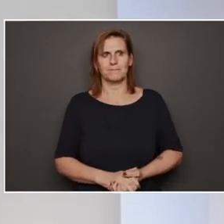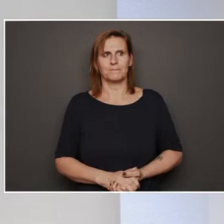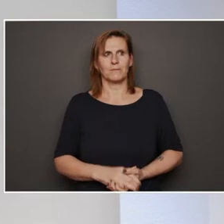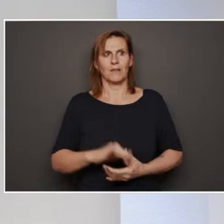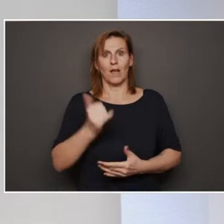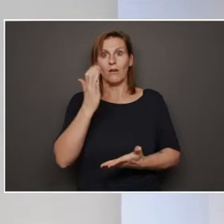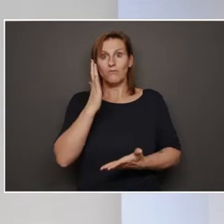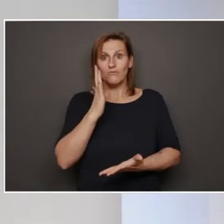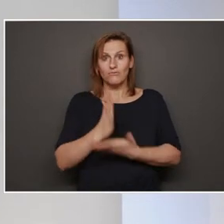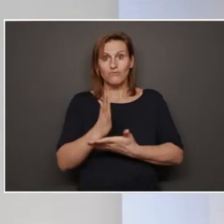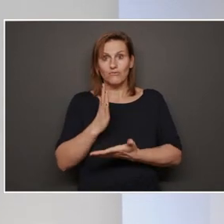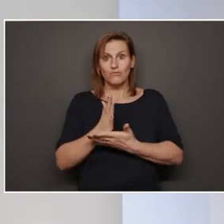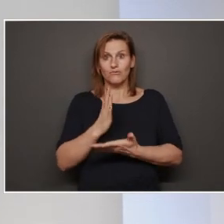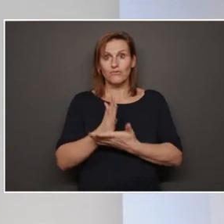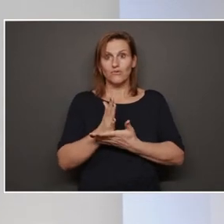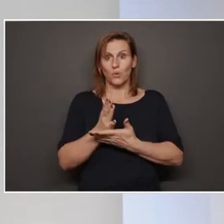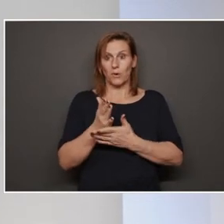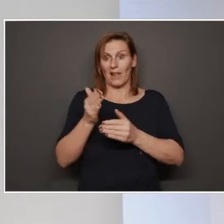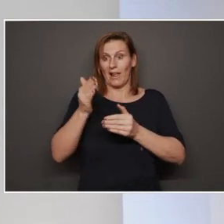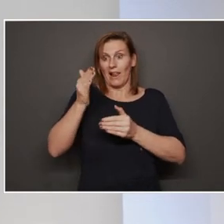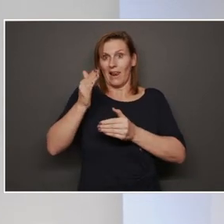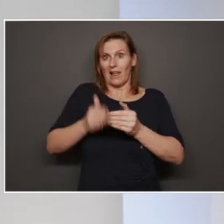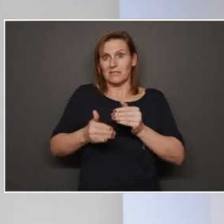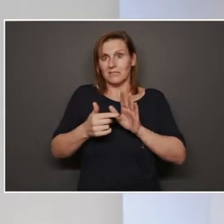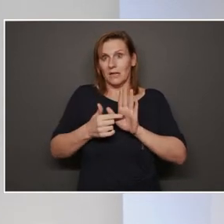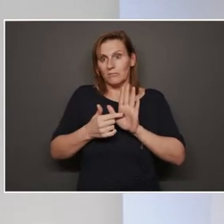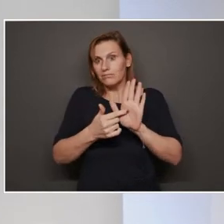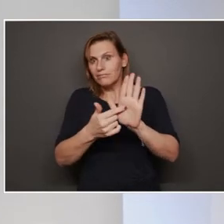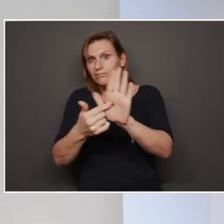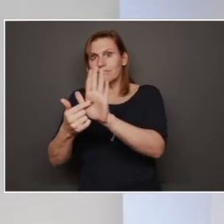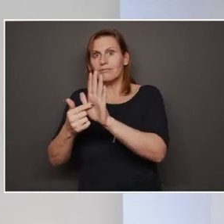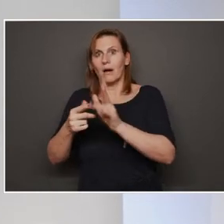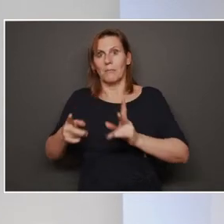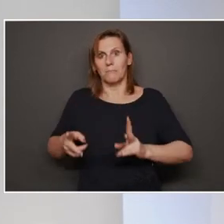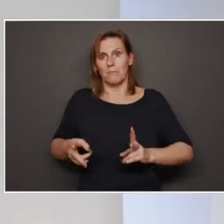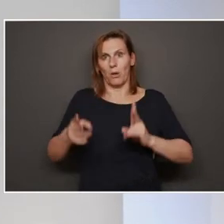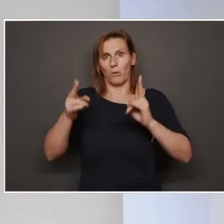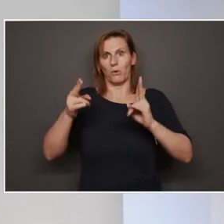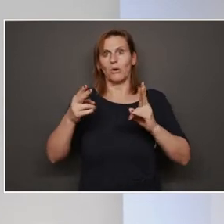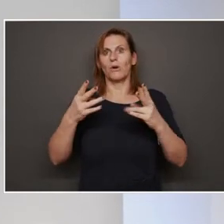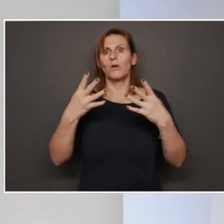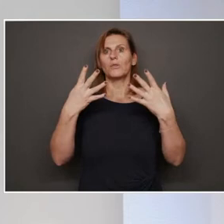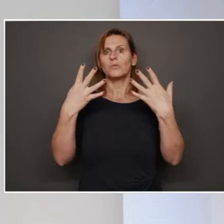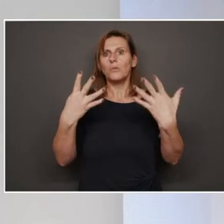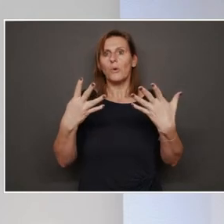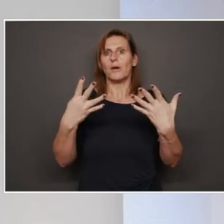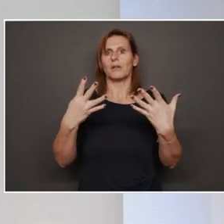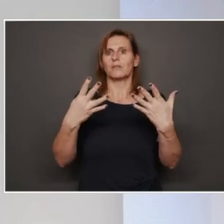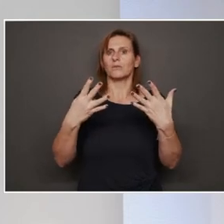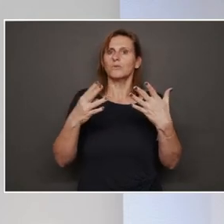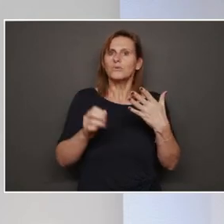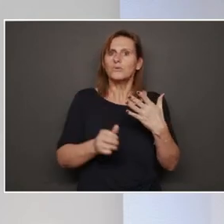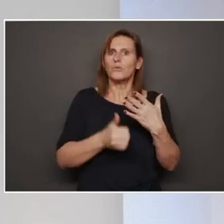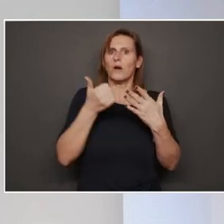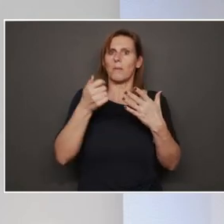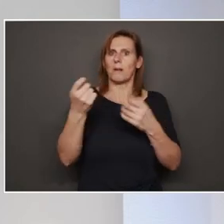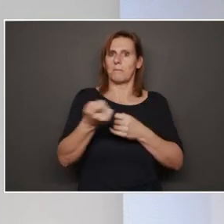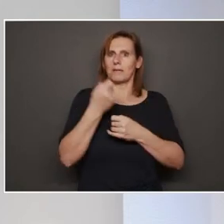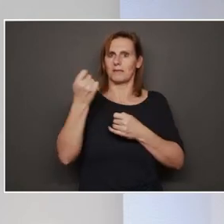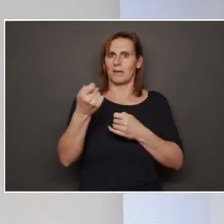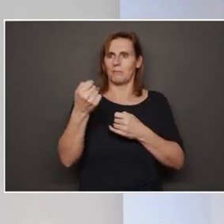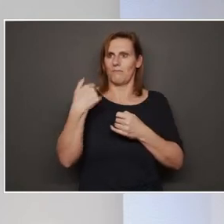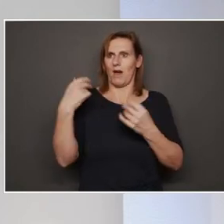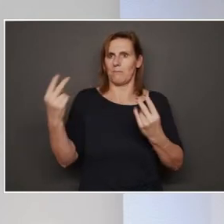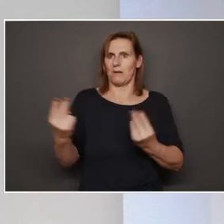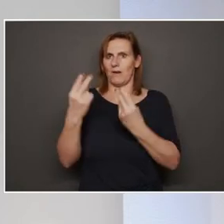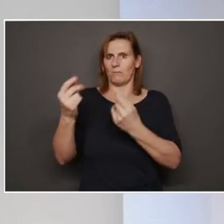sind bereits beim letzten Vorstellungsblock angelangt. 9 weitere Betriebe haben sich beworben und